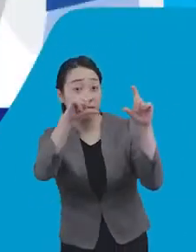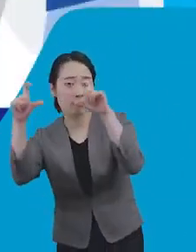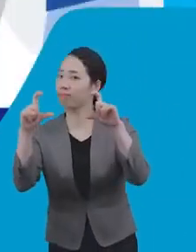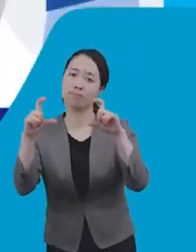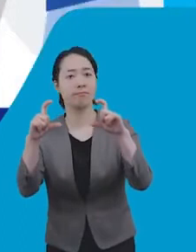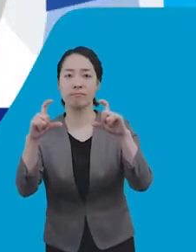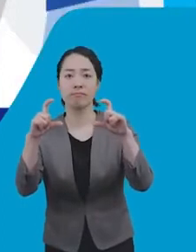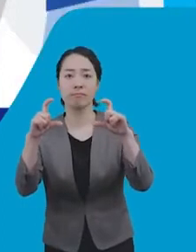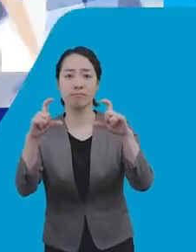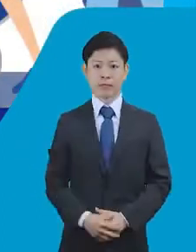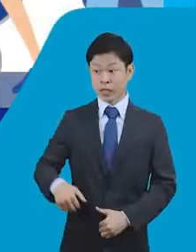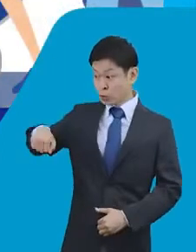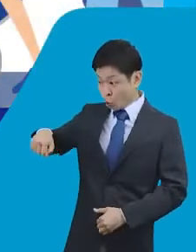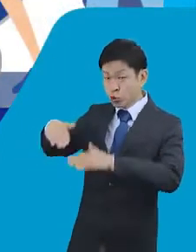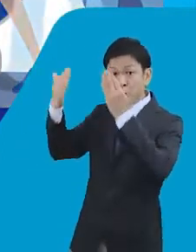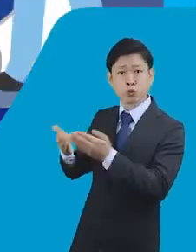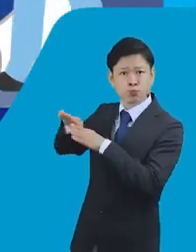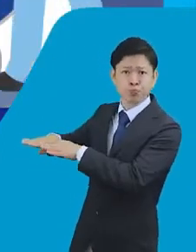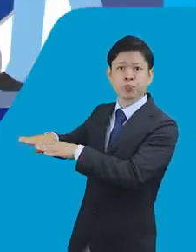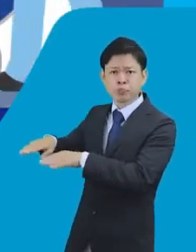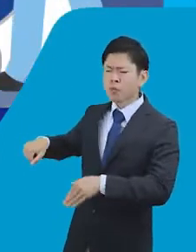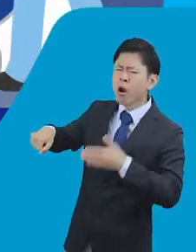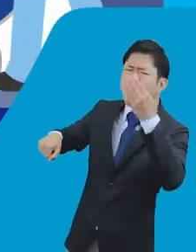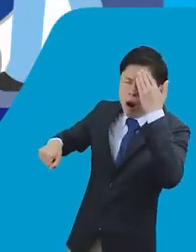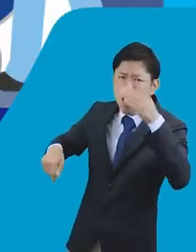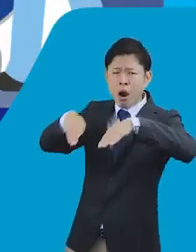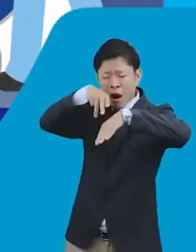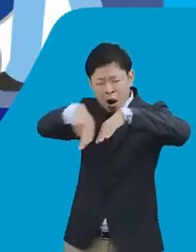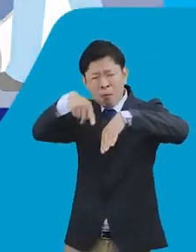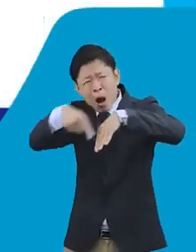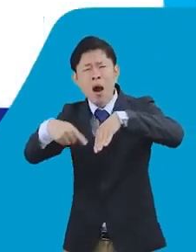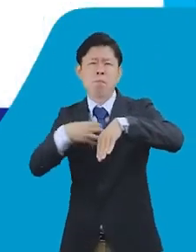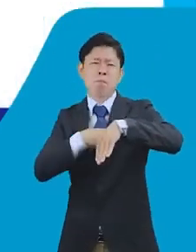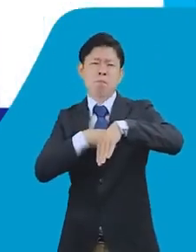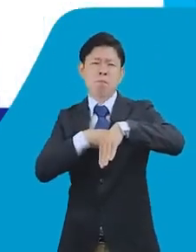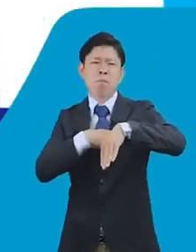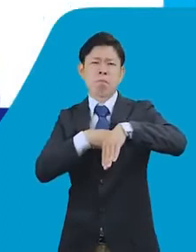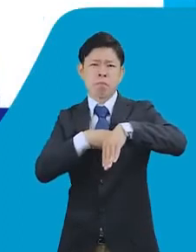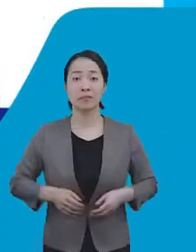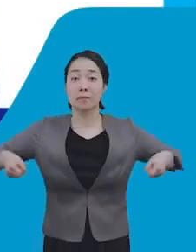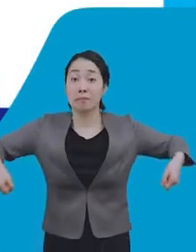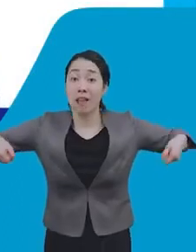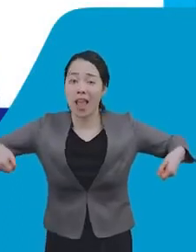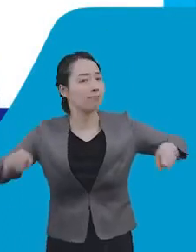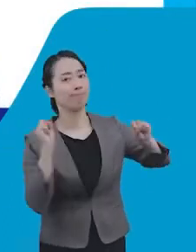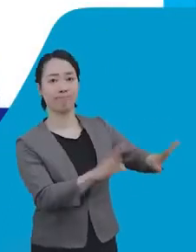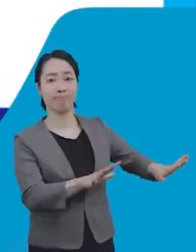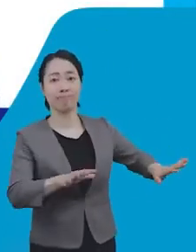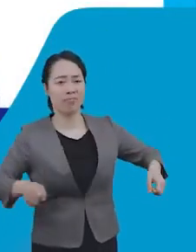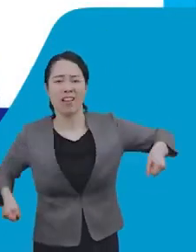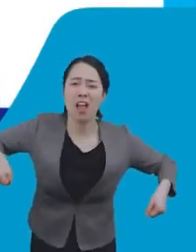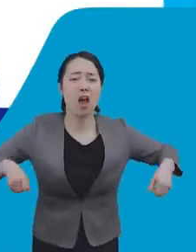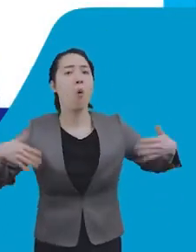is prohibited during evacuation. 手荷物は一切持たないでください。脱出の妨げやスライドを破損する恐れがあります。 Leave all baggage